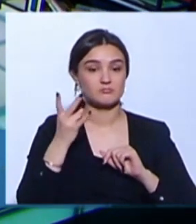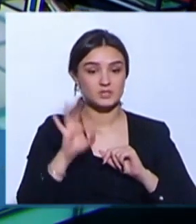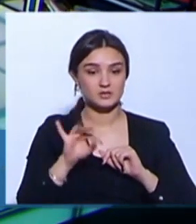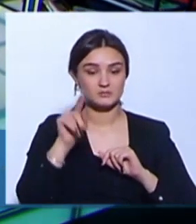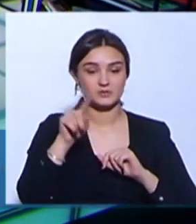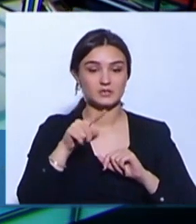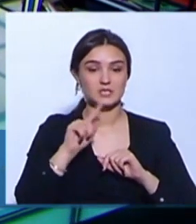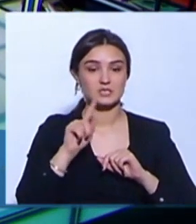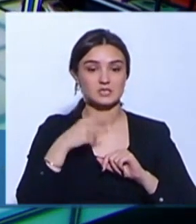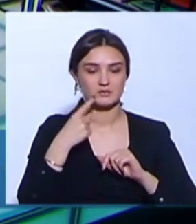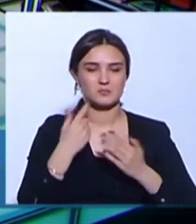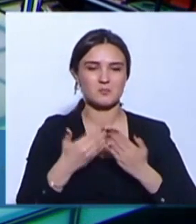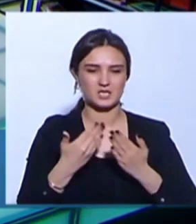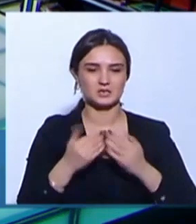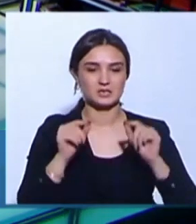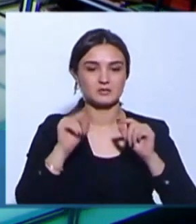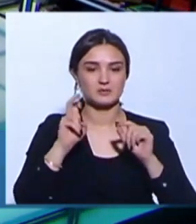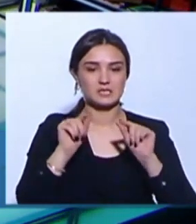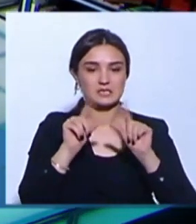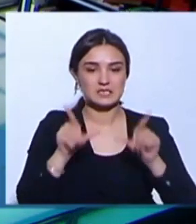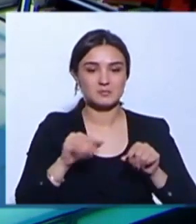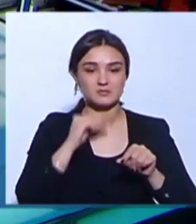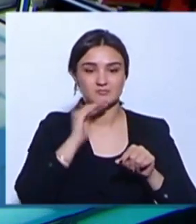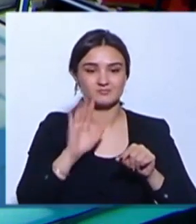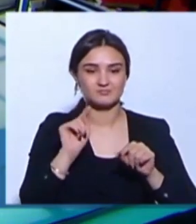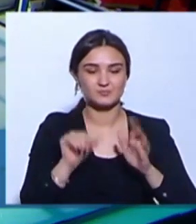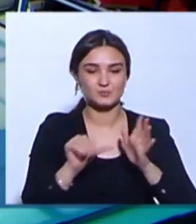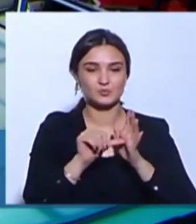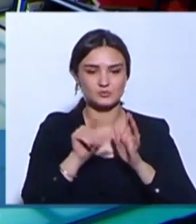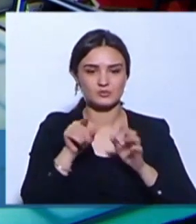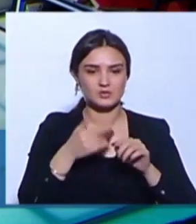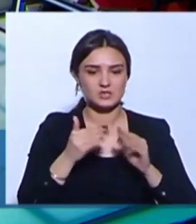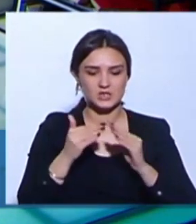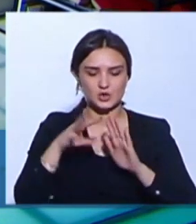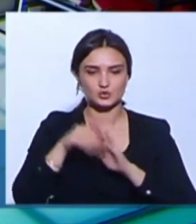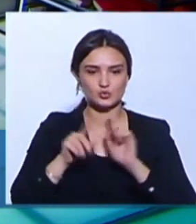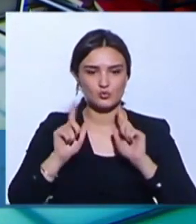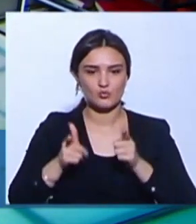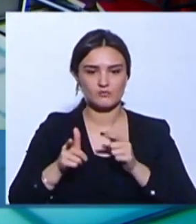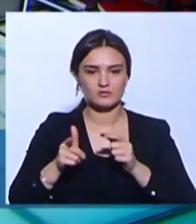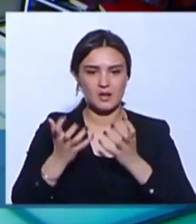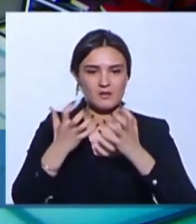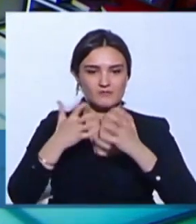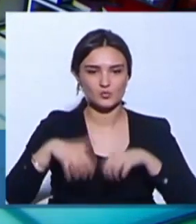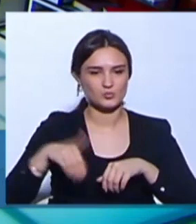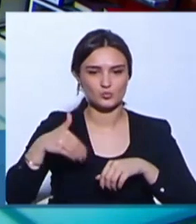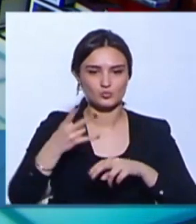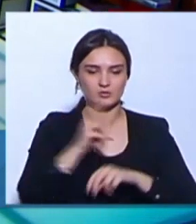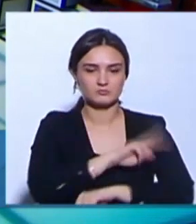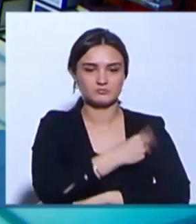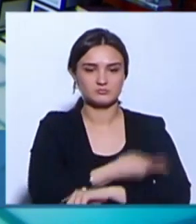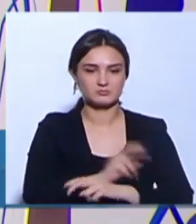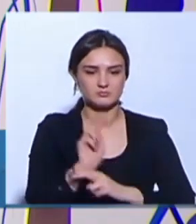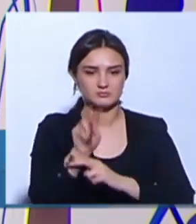თქვენ ბრძანეთ, მაგალითად, დიალიზემ ყოფ პაციენტს, არ აქვს საშუალება ეს აპარატი სახში ჰქონდეს. ის უნდა მივიდეს კლინიკაში